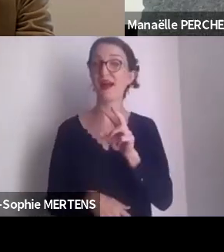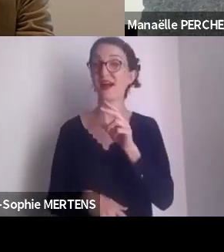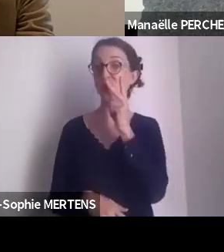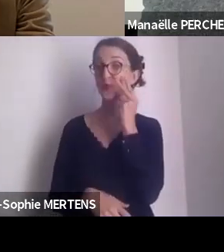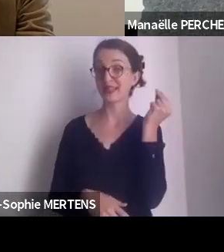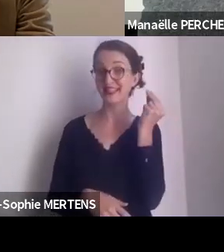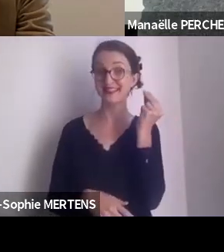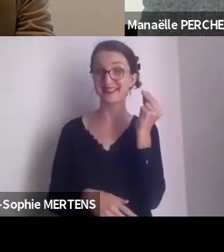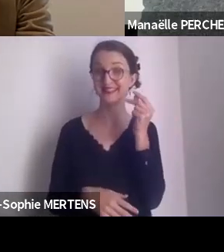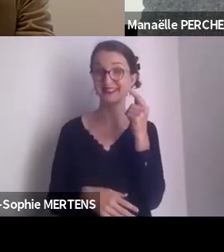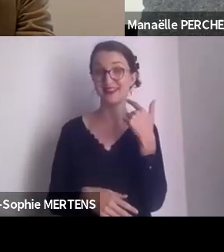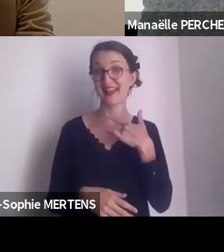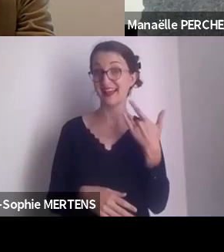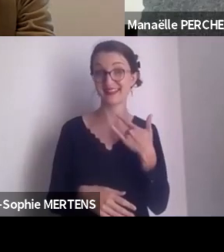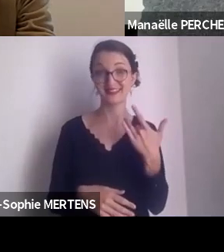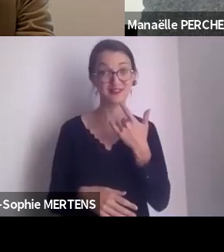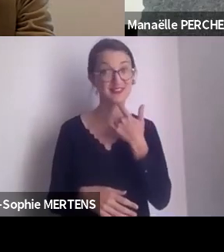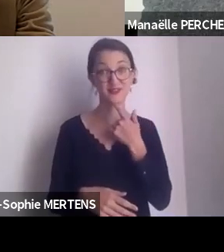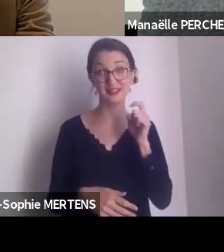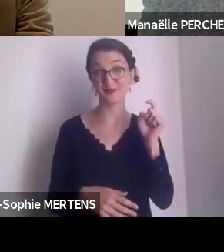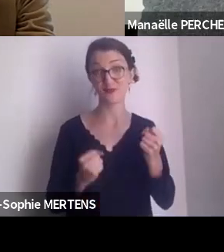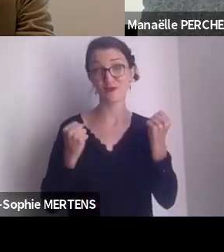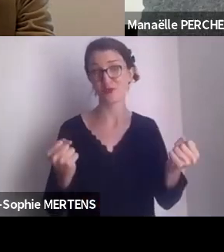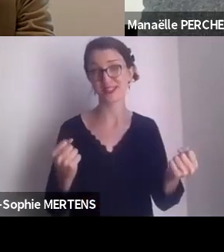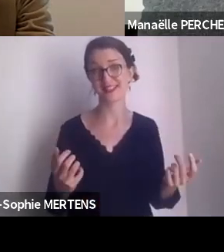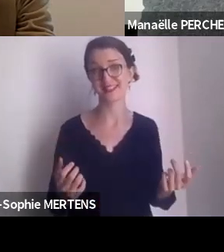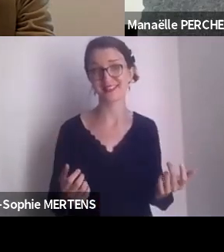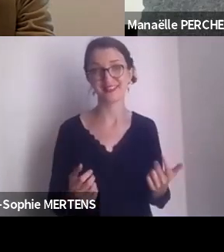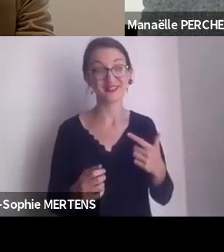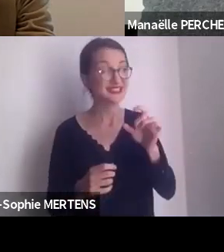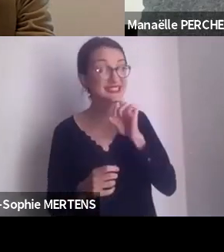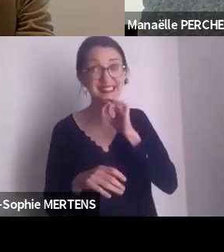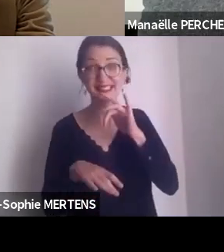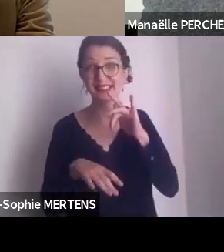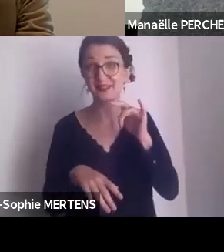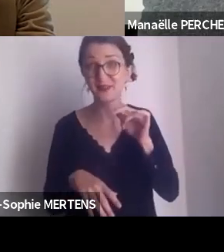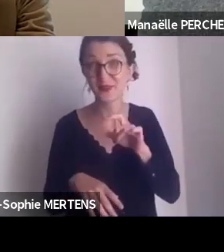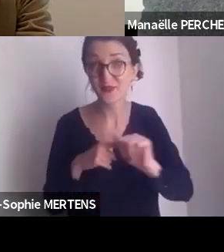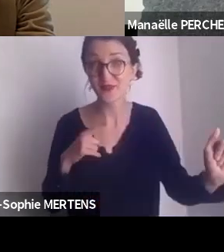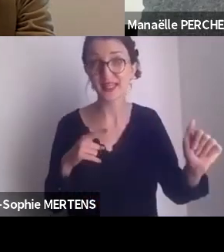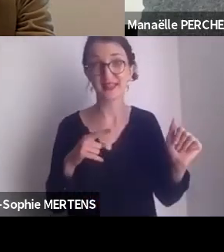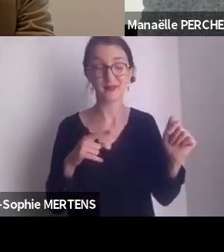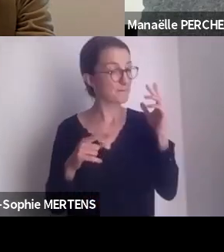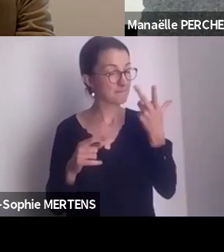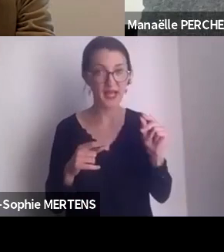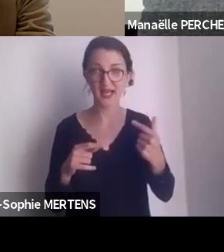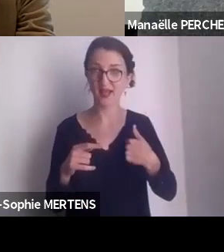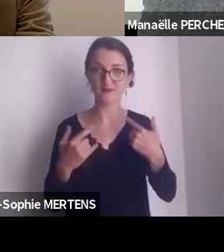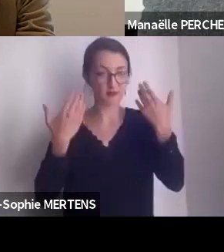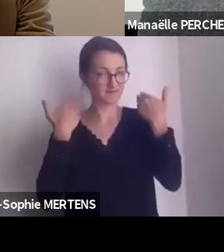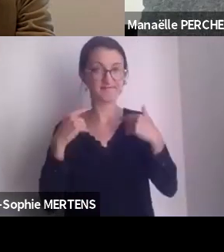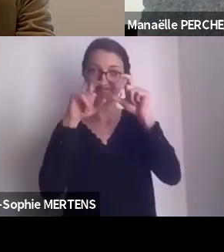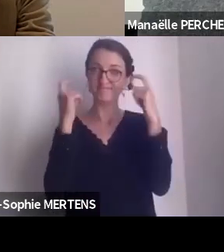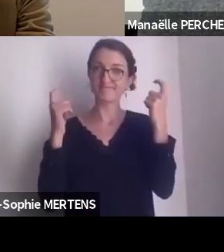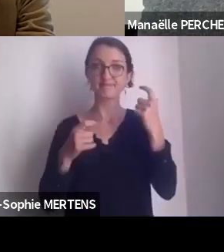de d'oser faire des choses qu'on n'avait jamais faites auparavant, d'être dans ce côté test and learn. Voilà, vous avez osé chez